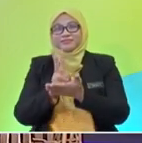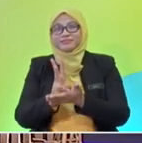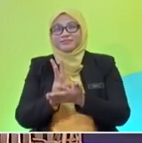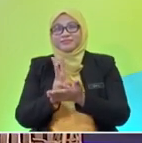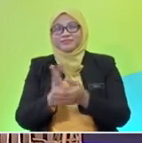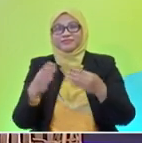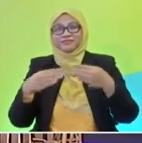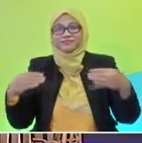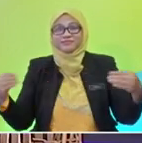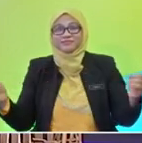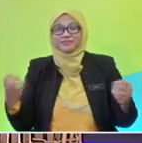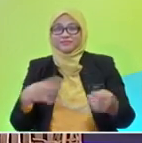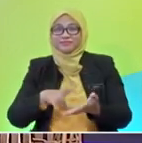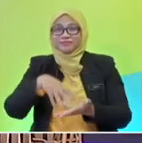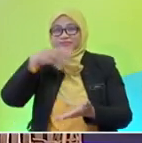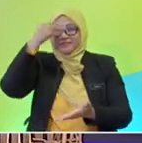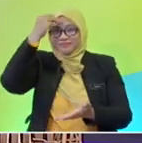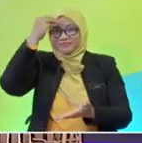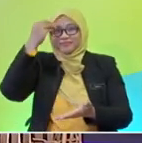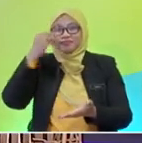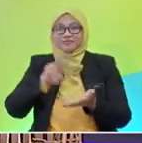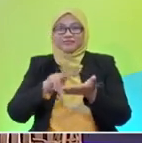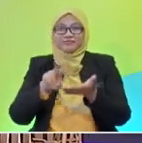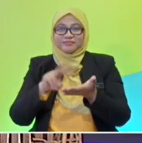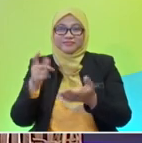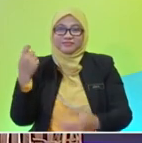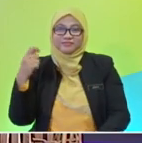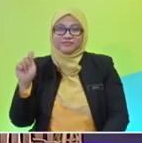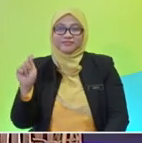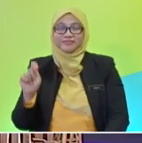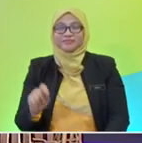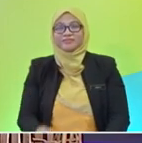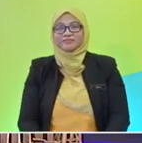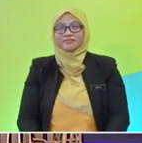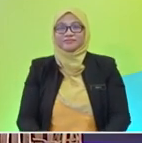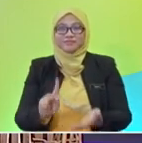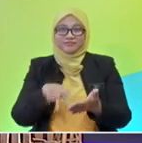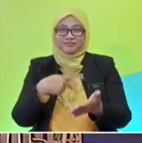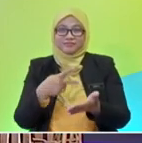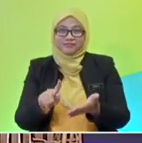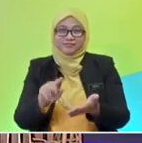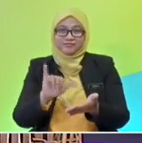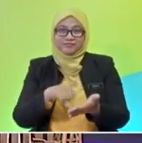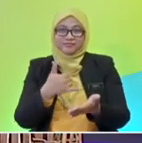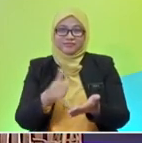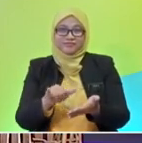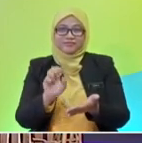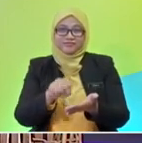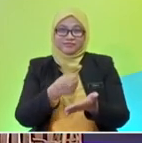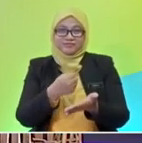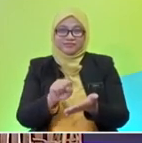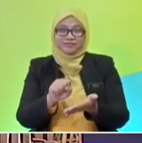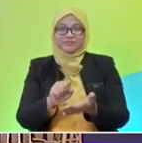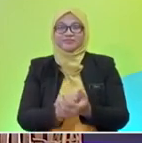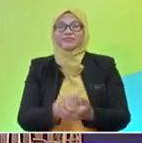dah belajar dan kita dah baca teks berkaitan dengan pantun, syair, sajak dan macam-macam lagi. Jadi apa peranan